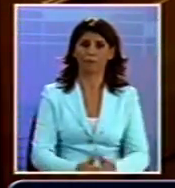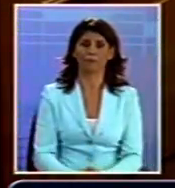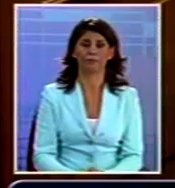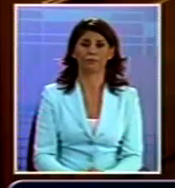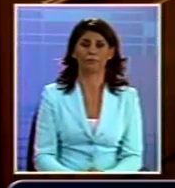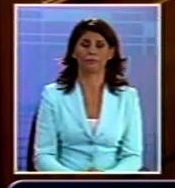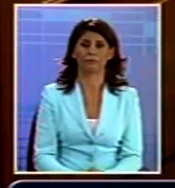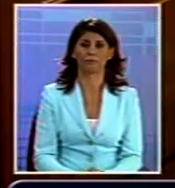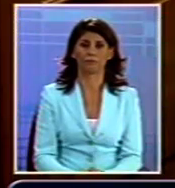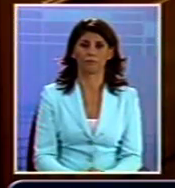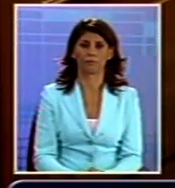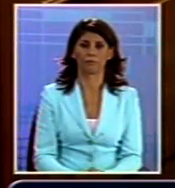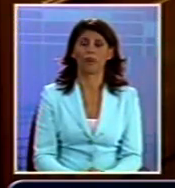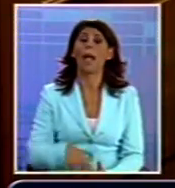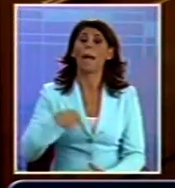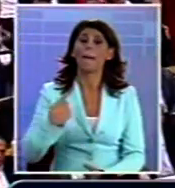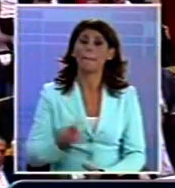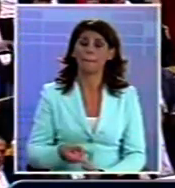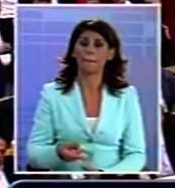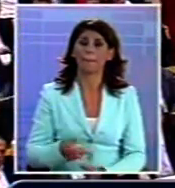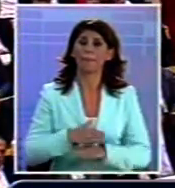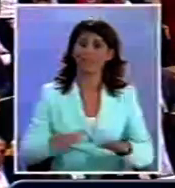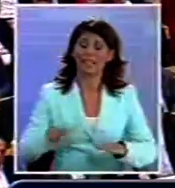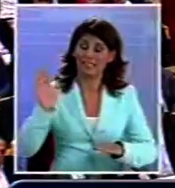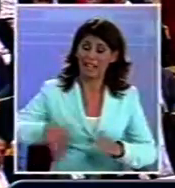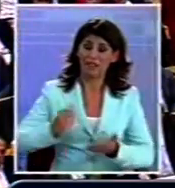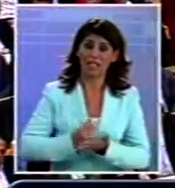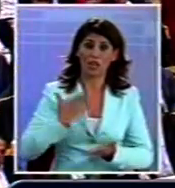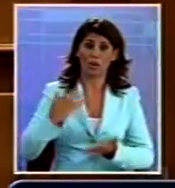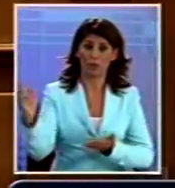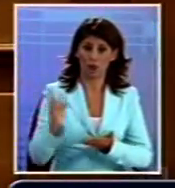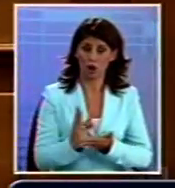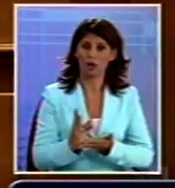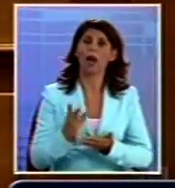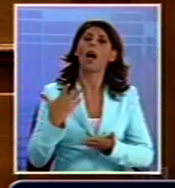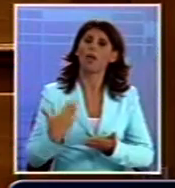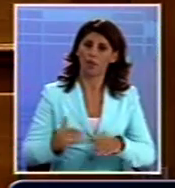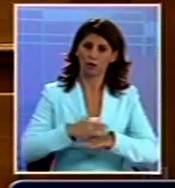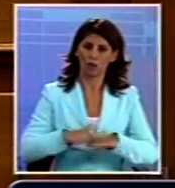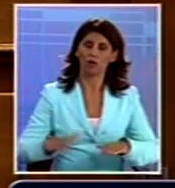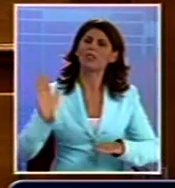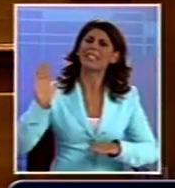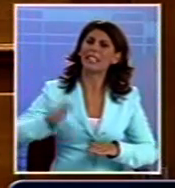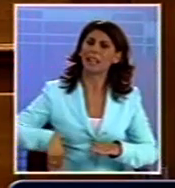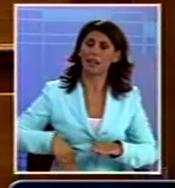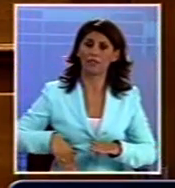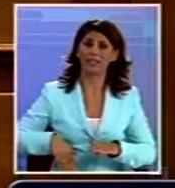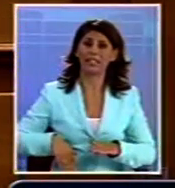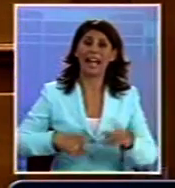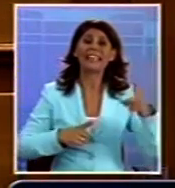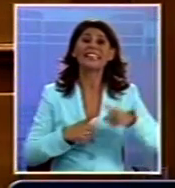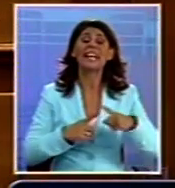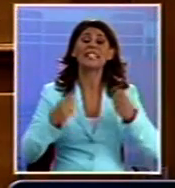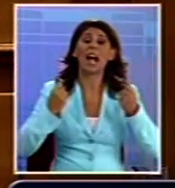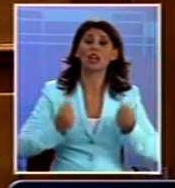Μετά το κλείσιμο της τελευταίας αξιολόγησης από την Τρόικα, θα έχουν τότε ολοκληρωθεί και τα τελευταία τεστ